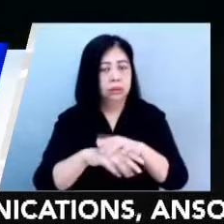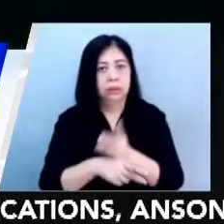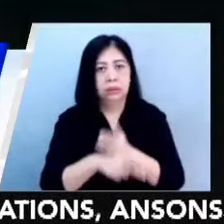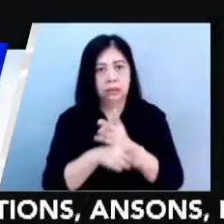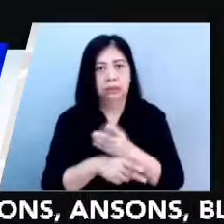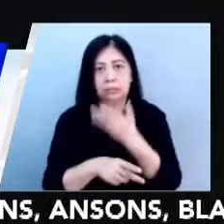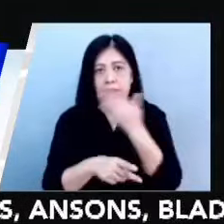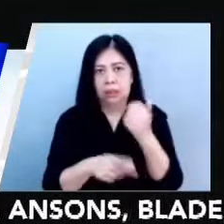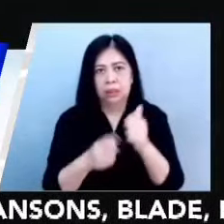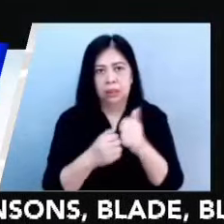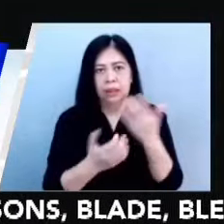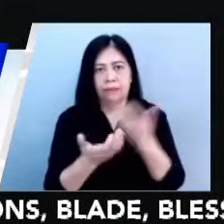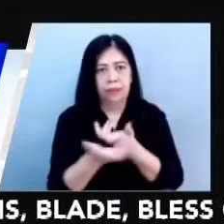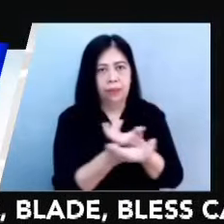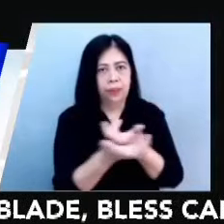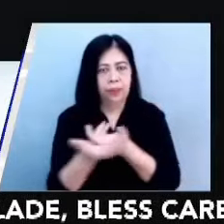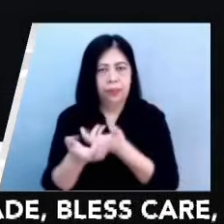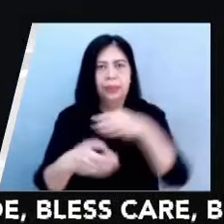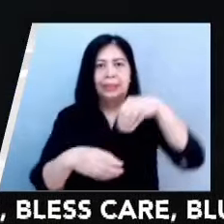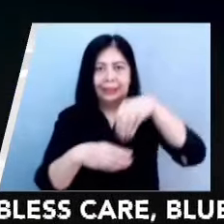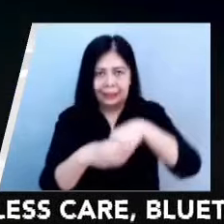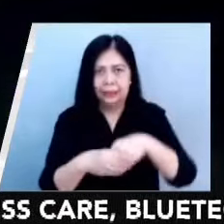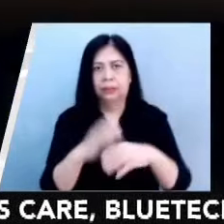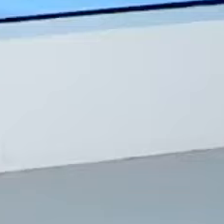may fire extinguisher sa mga sasakyan.